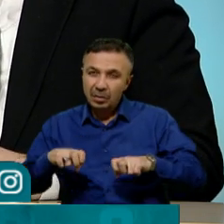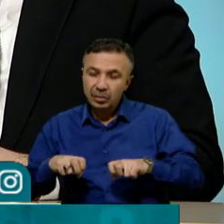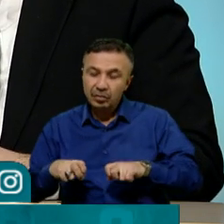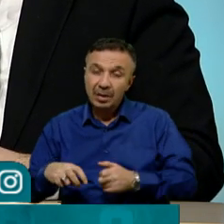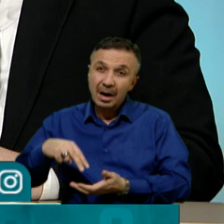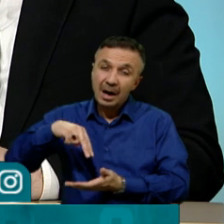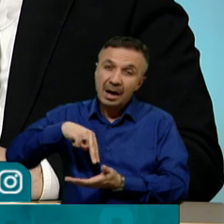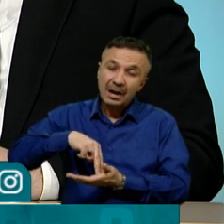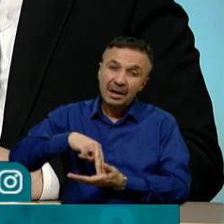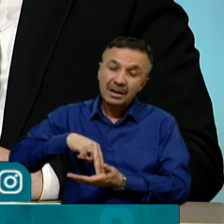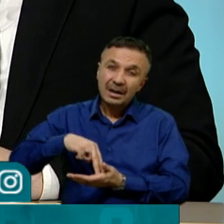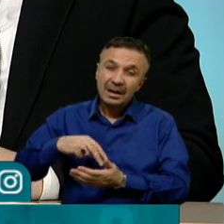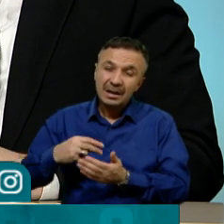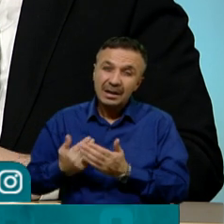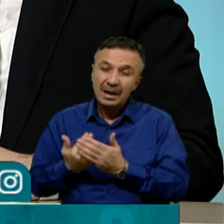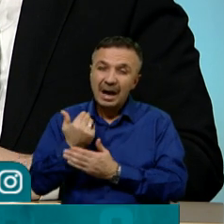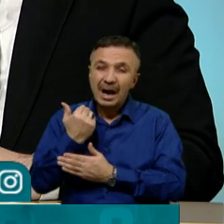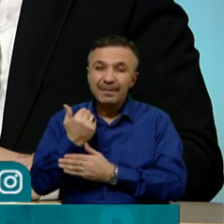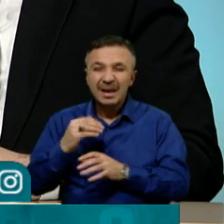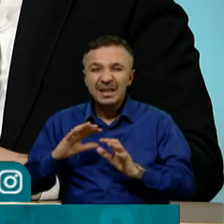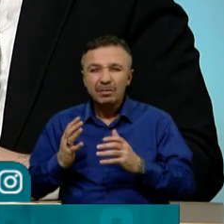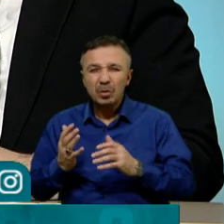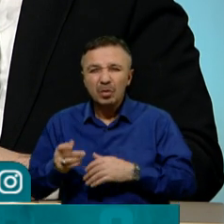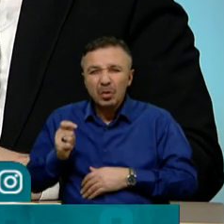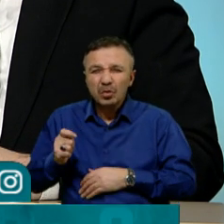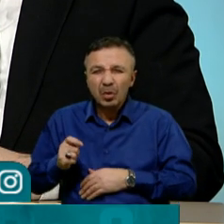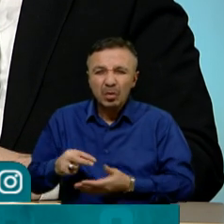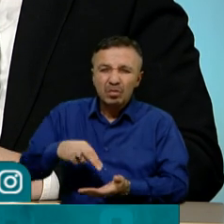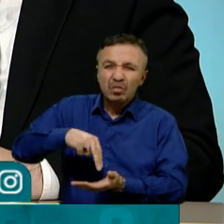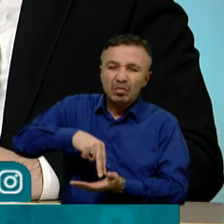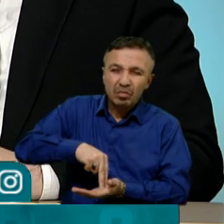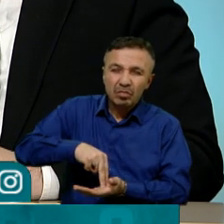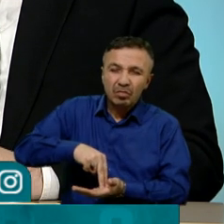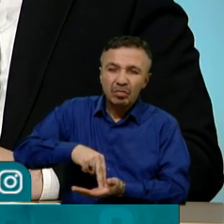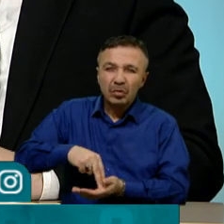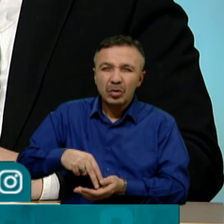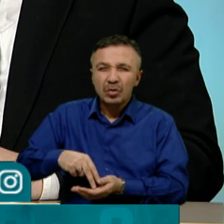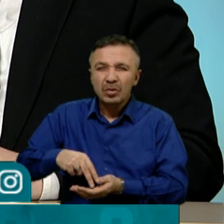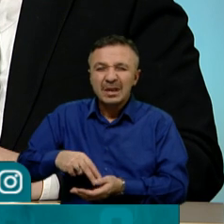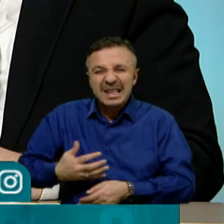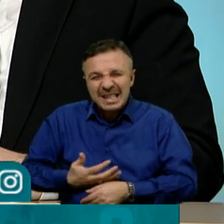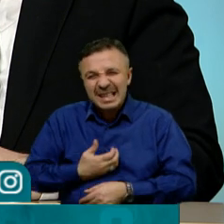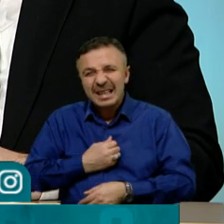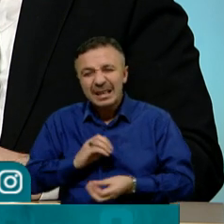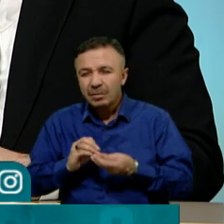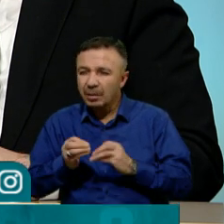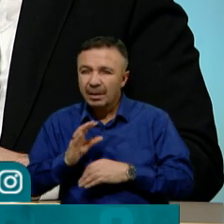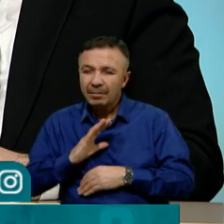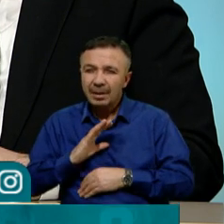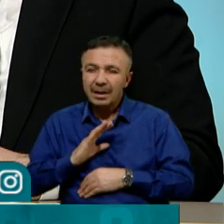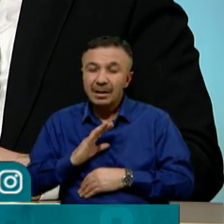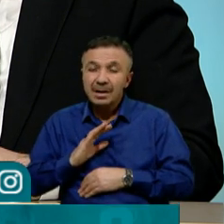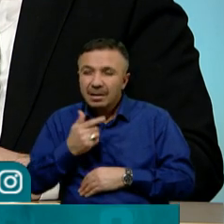sefer Afiyet olsun hocam haberlerden zorladığımda Anladım çok sıkıntılı oluyor yapayım